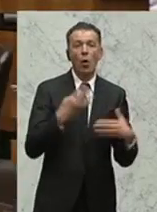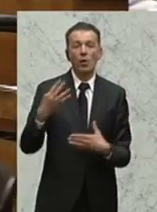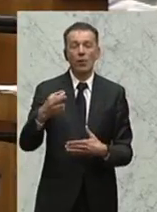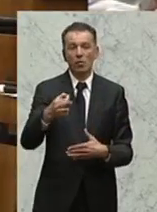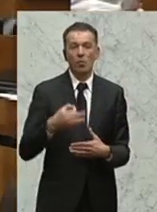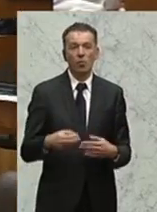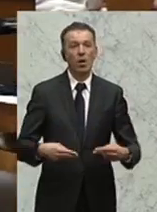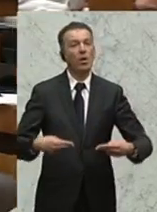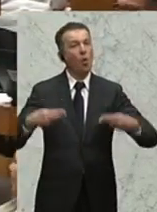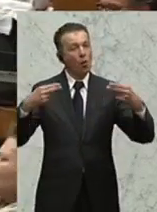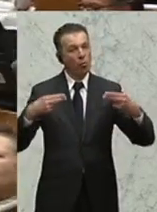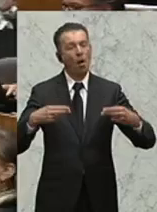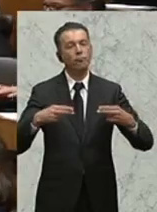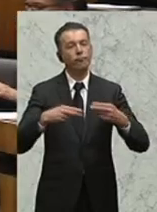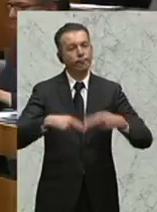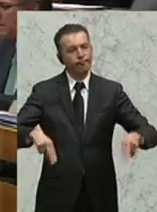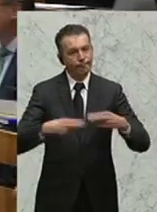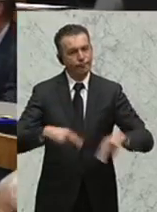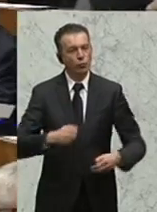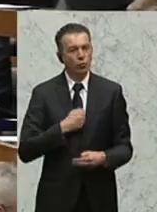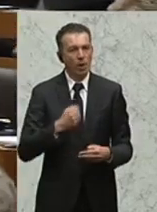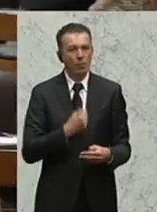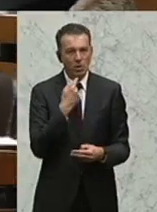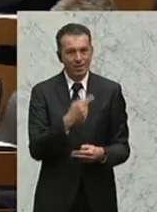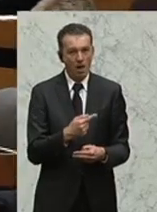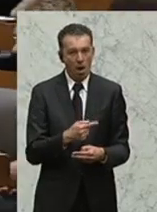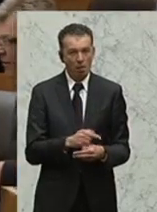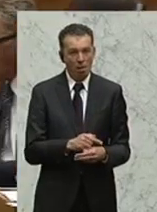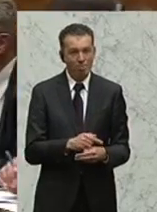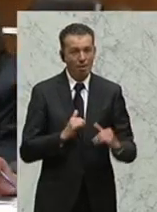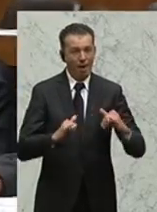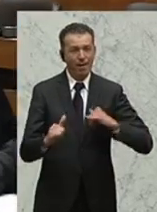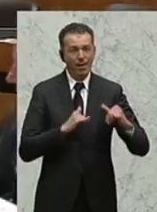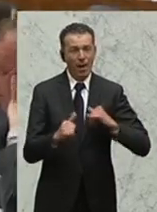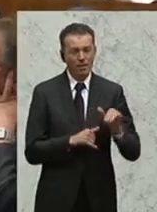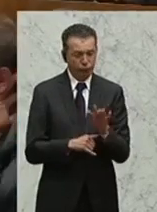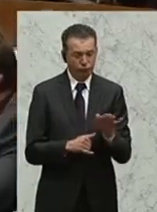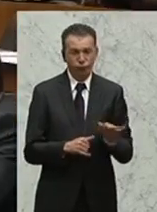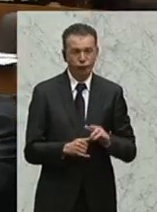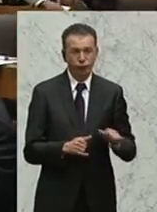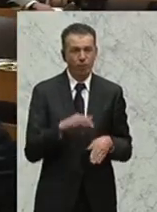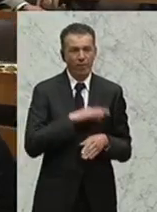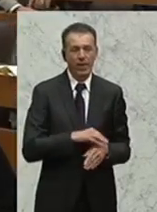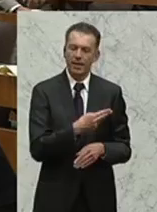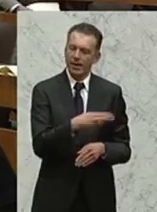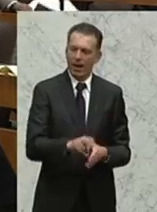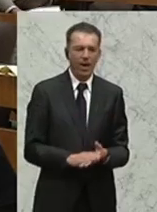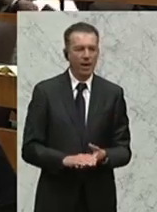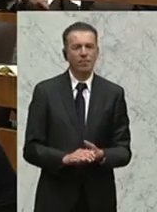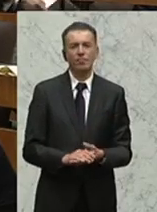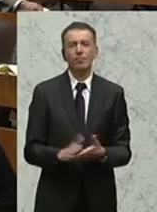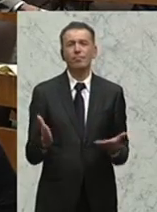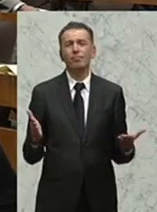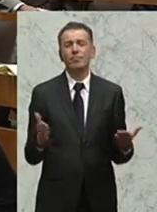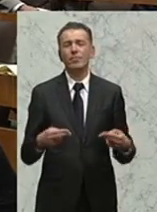steirischen Hoteliers und Gastronomen sind gegen eine Registrierkassenpflicht. Punkt 4. 46% der steirischen